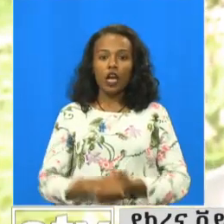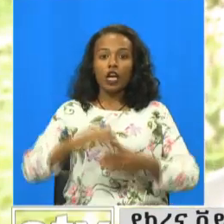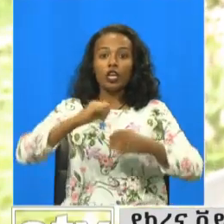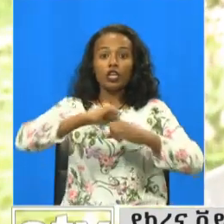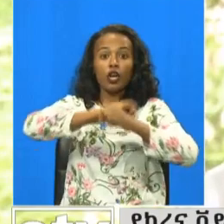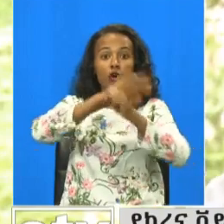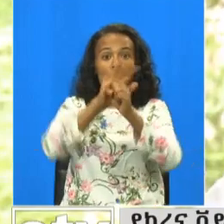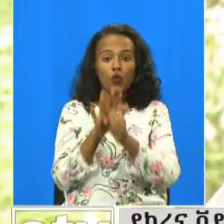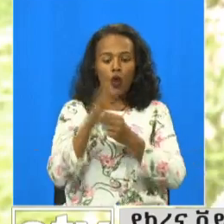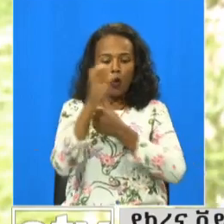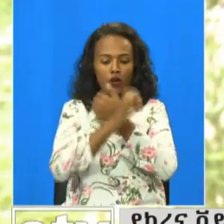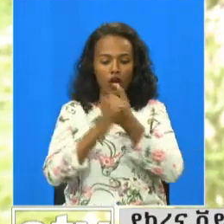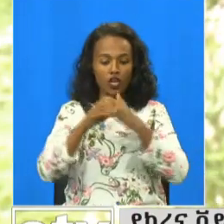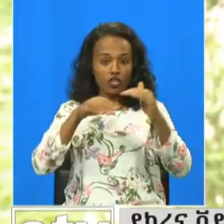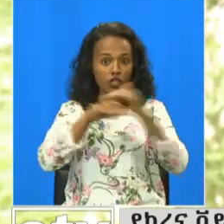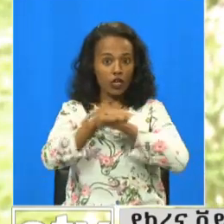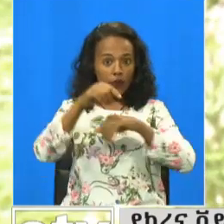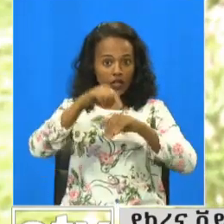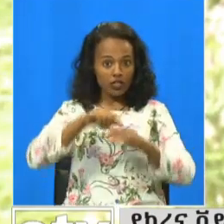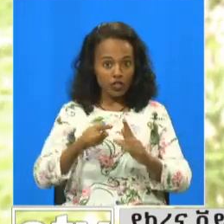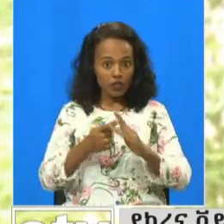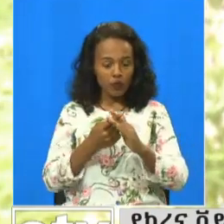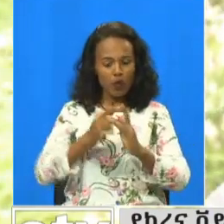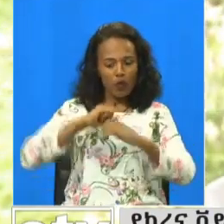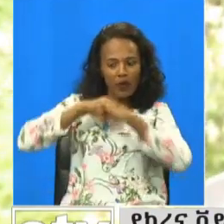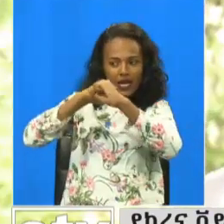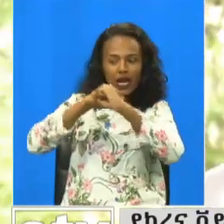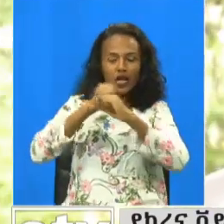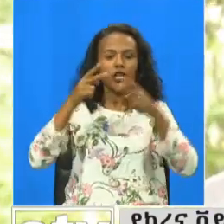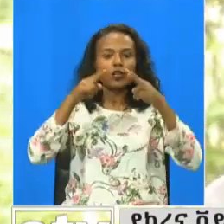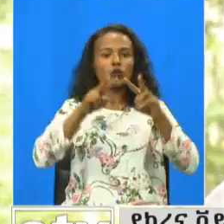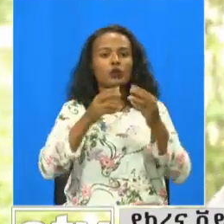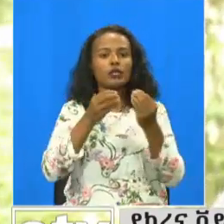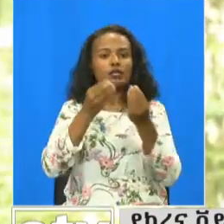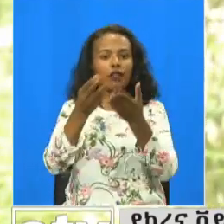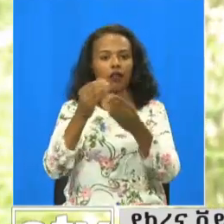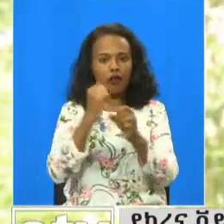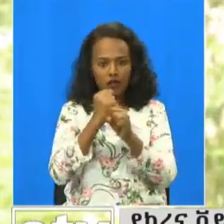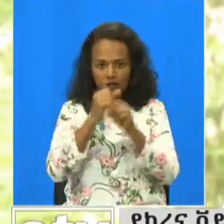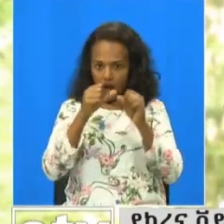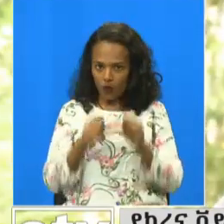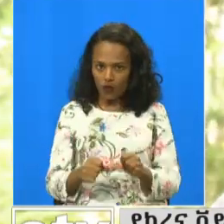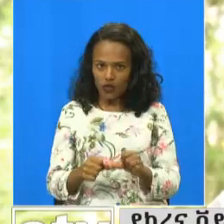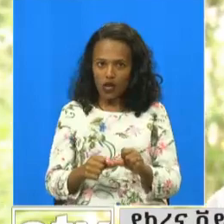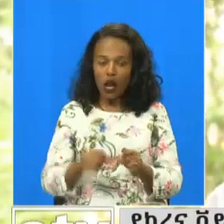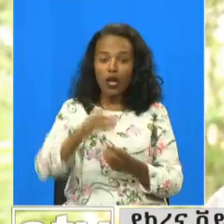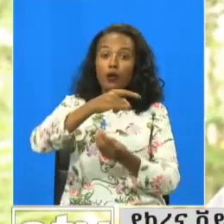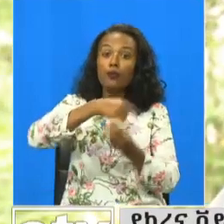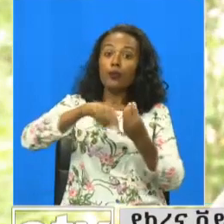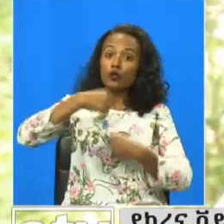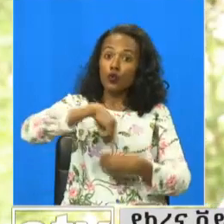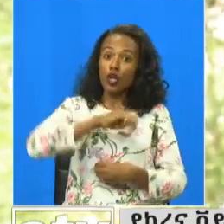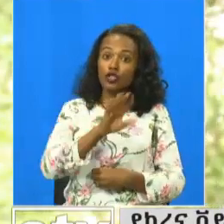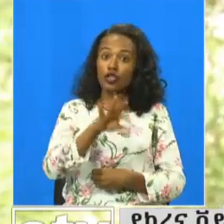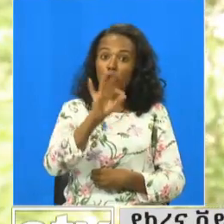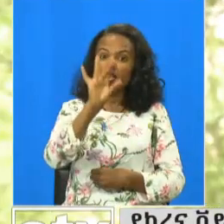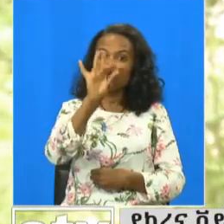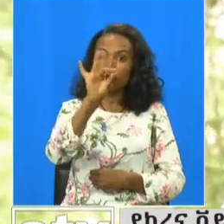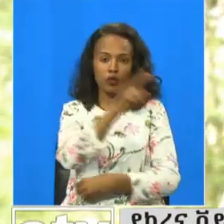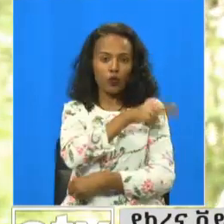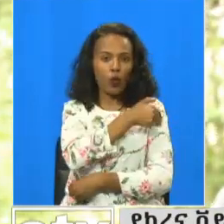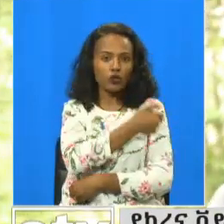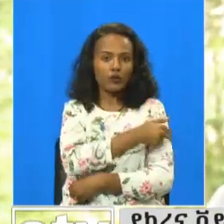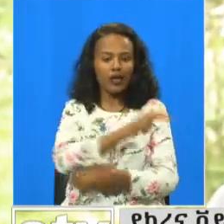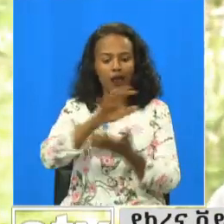የኮሮና ቫይረስ ወደ ሀገራችን ከገባ ጊዜ ጀምሮ በመከላከል ላይ ትኩረት ሰጥተን እየሰራን ቆይተናል። በዞናችን የሚገኙ 8